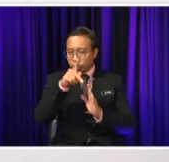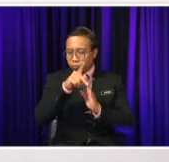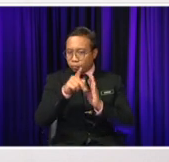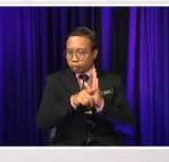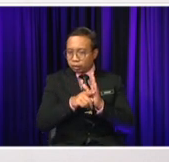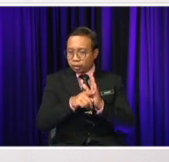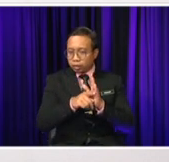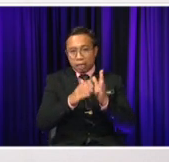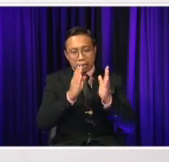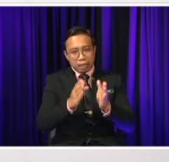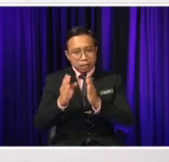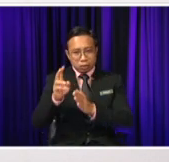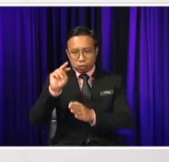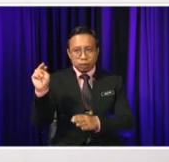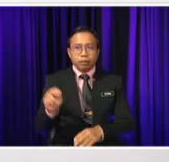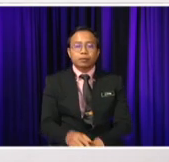Tuliskan